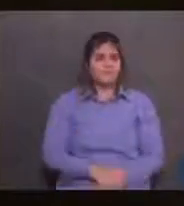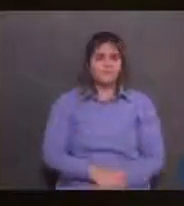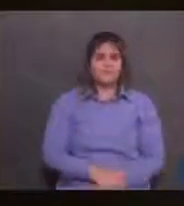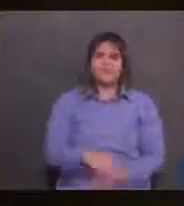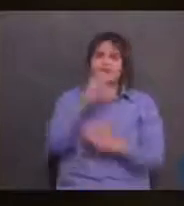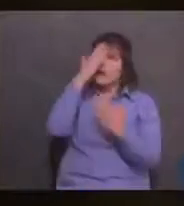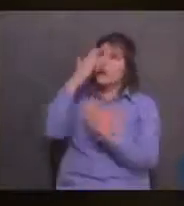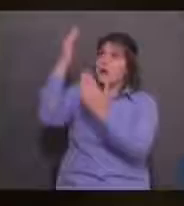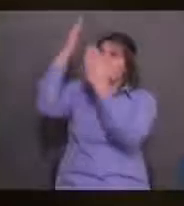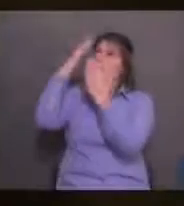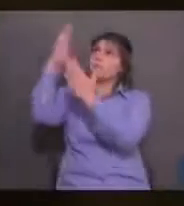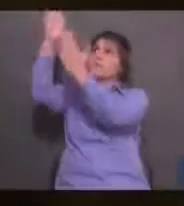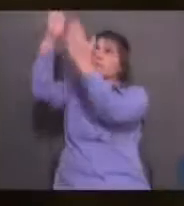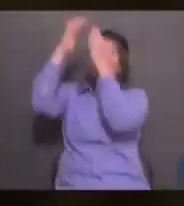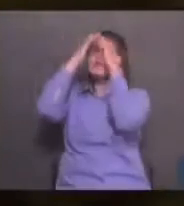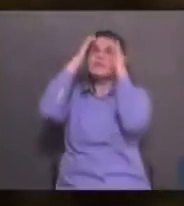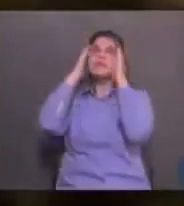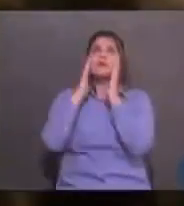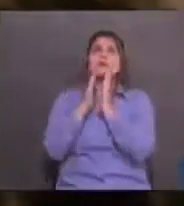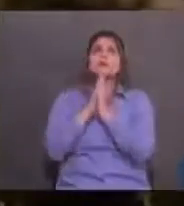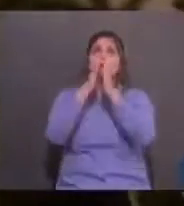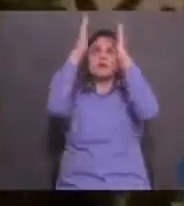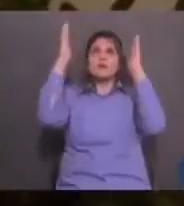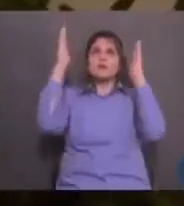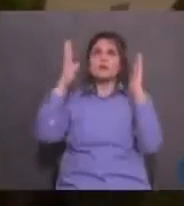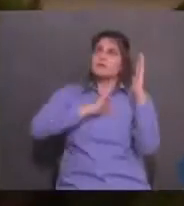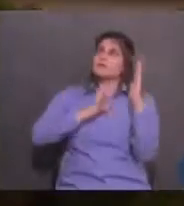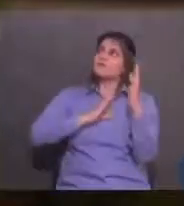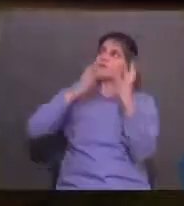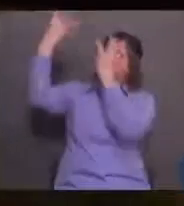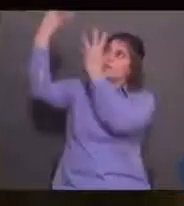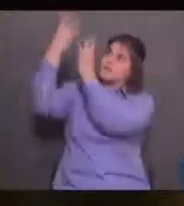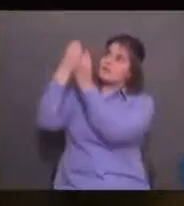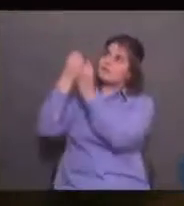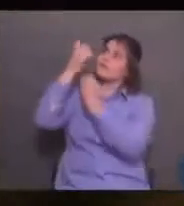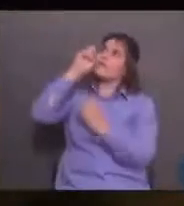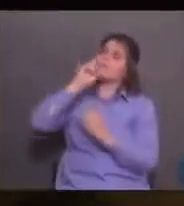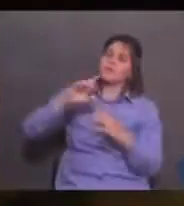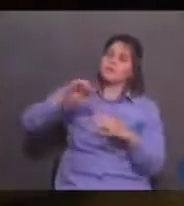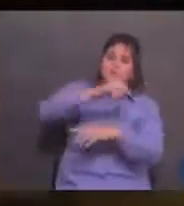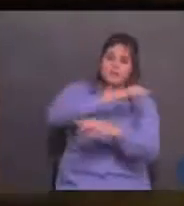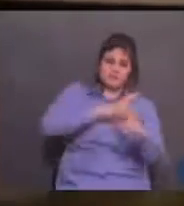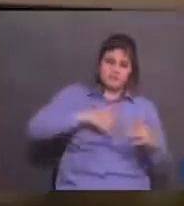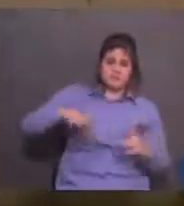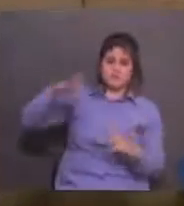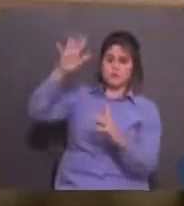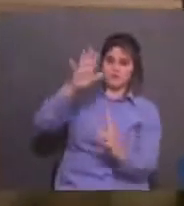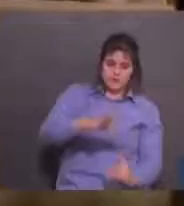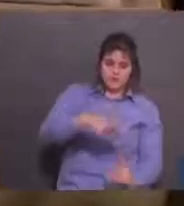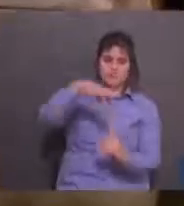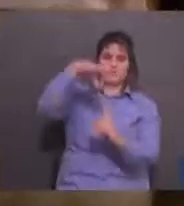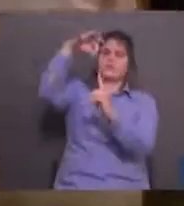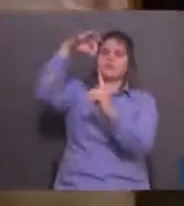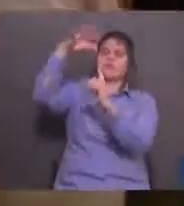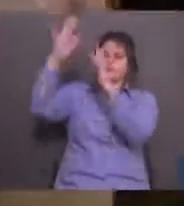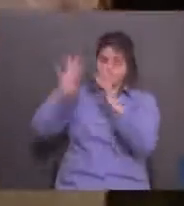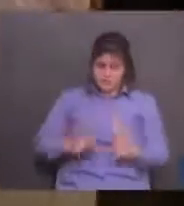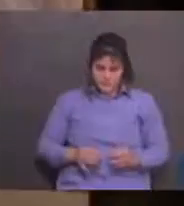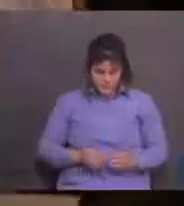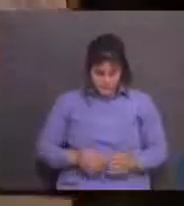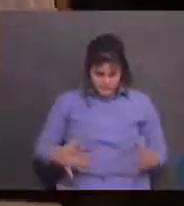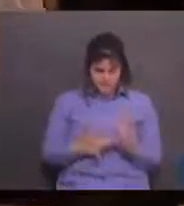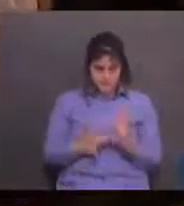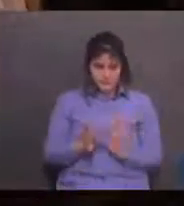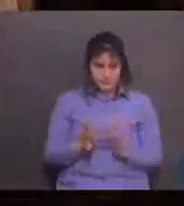Ave Maria, piena di grazia, il Signore è con te. Tu sei benedetta fra le donne e benedetto è il frutto del